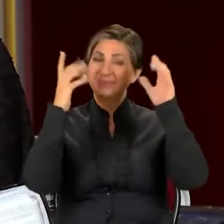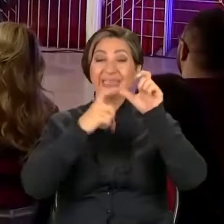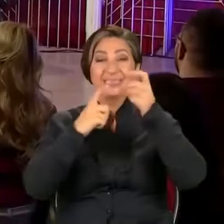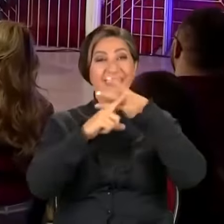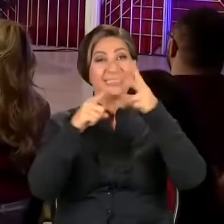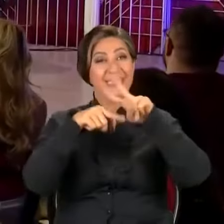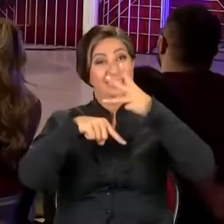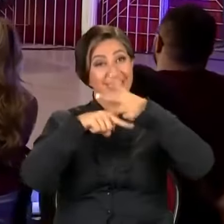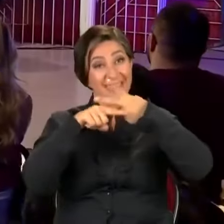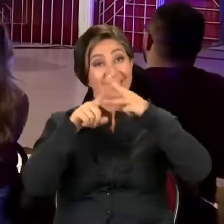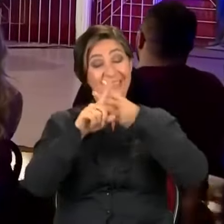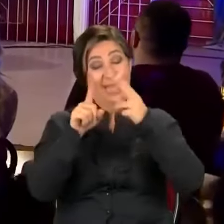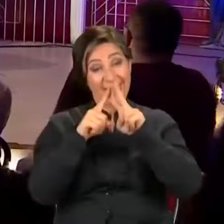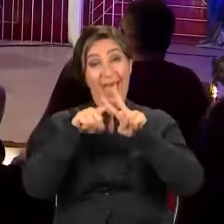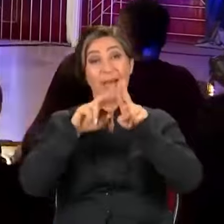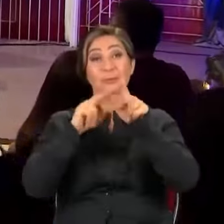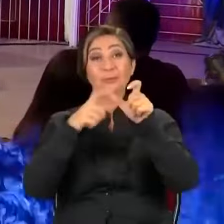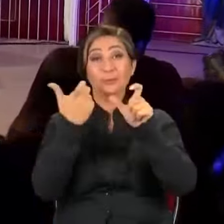abi.